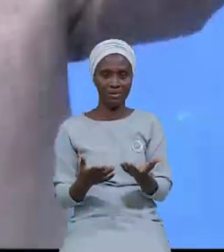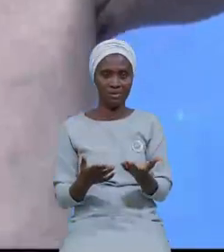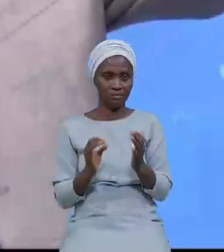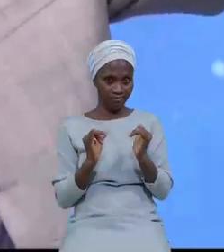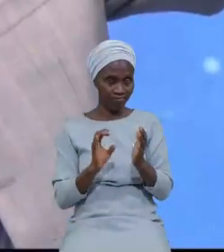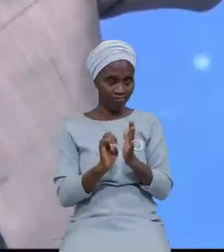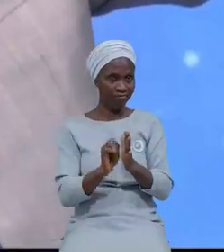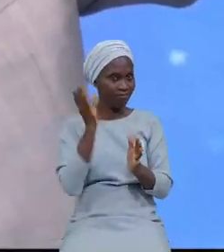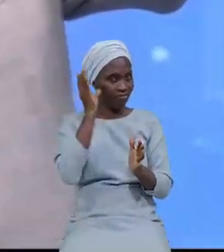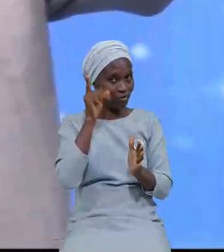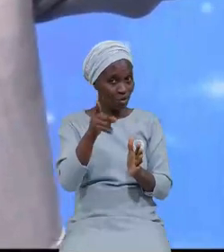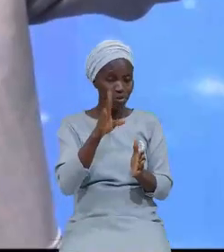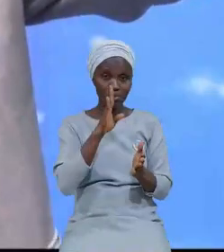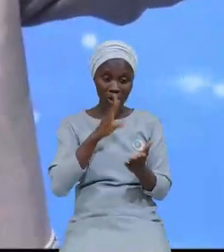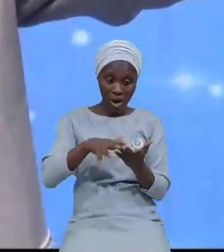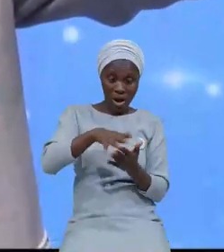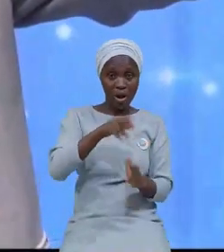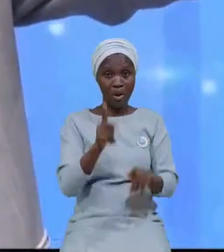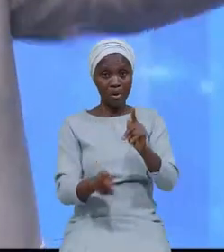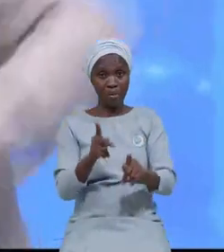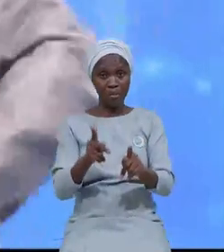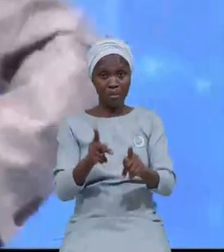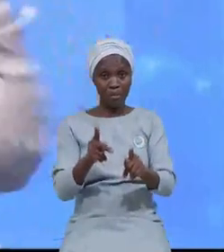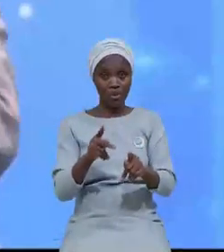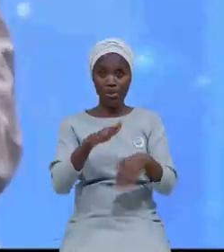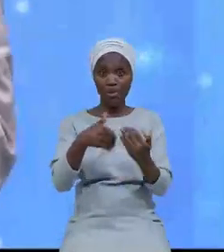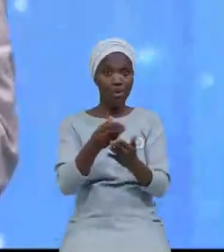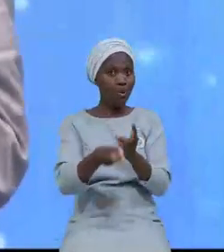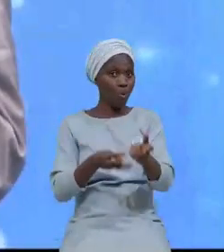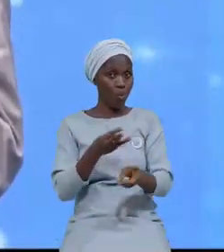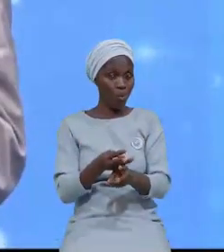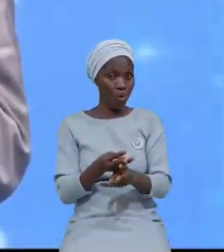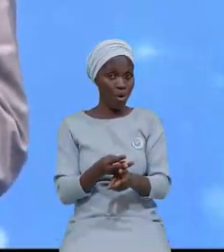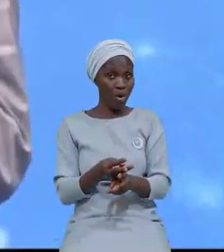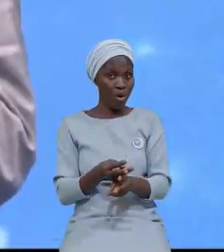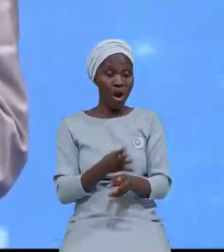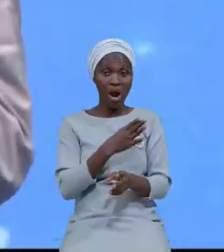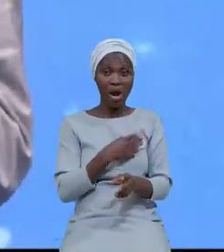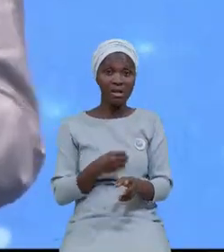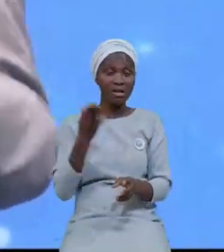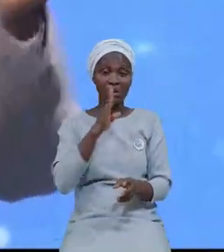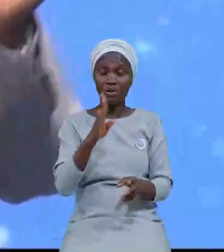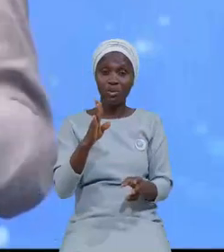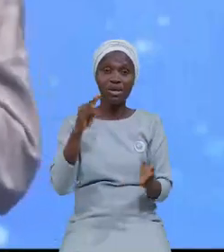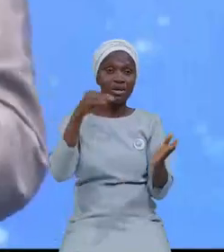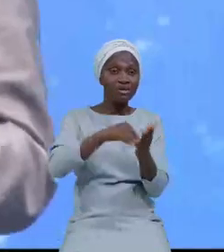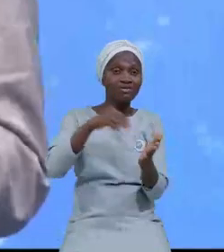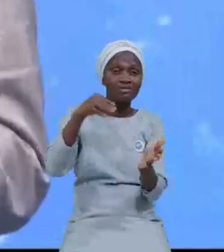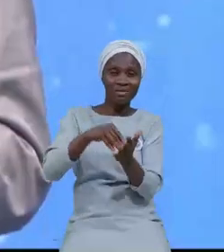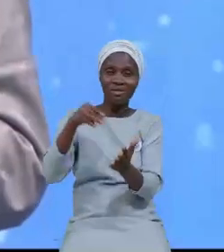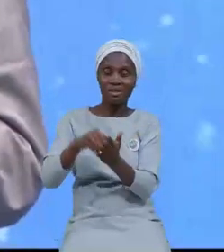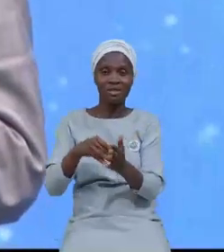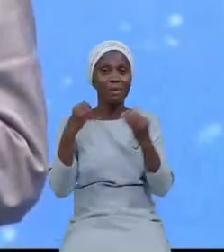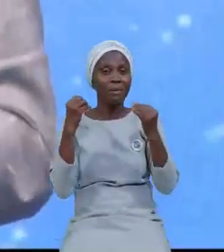quoi tu seras parmi ceuxlà du monde entier et il y aura des milliers et des